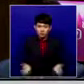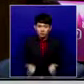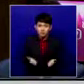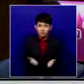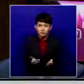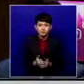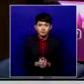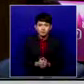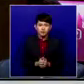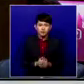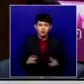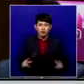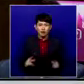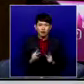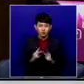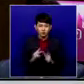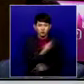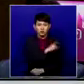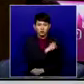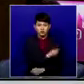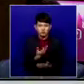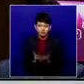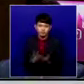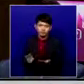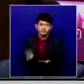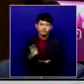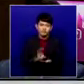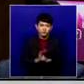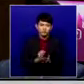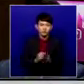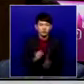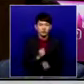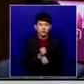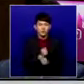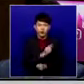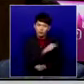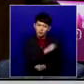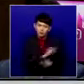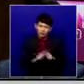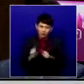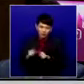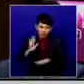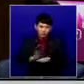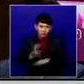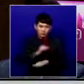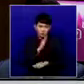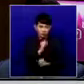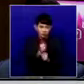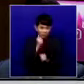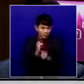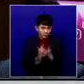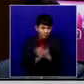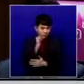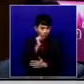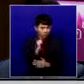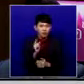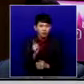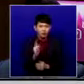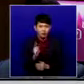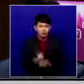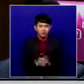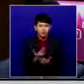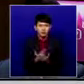วงสาธารณสุขเนี่ยให้งบเข้าไปเลยบุคลากรทางการแพทย์เก่งถ้าทำสำเร็จเกิดอะไรขึ้นครับ30